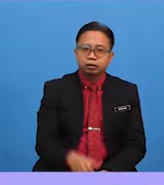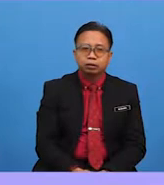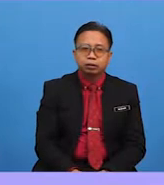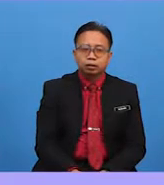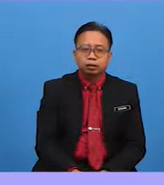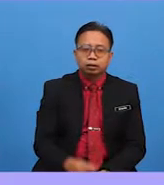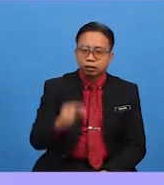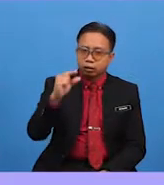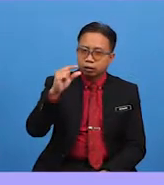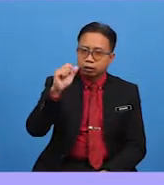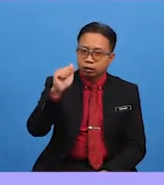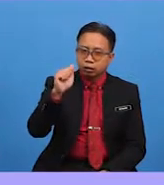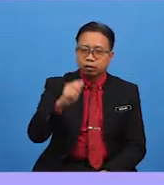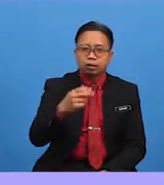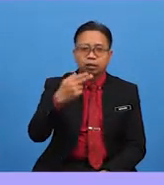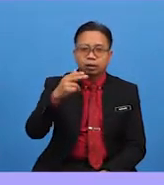da-ga-ha.